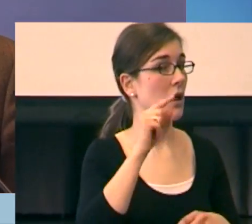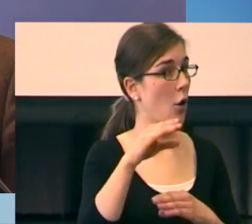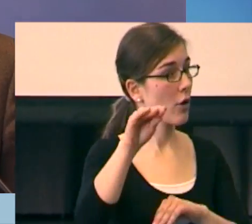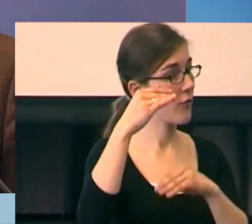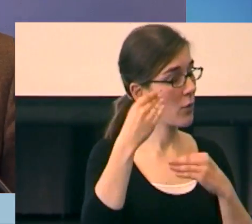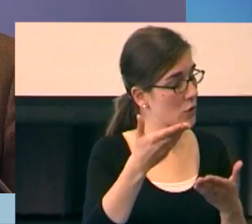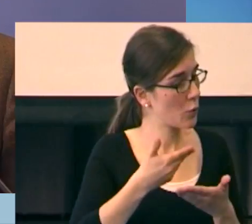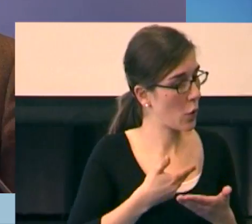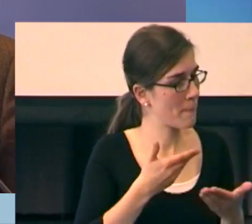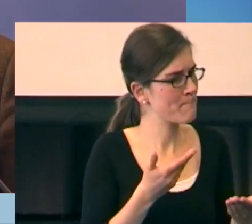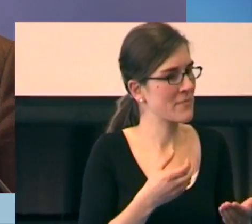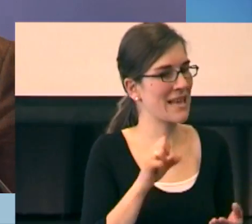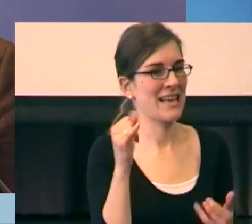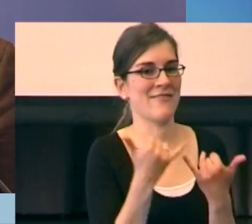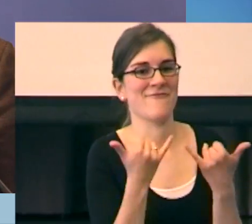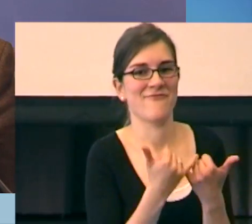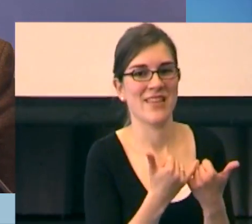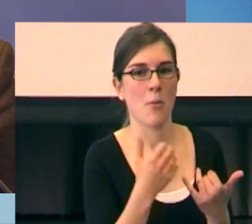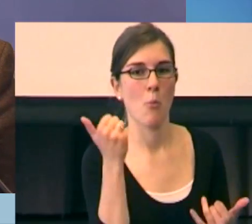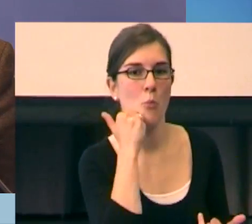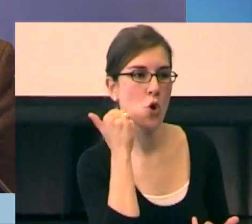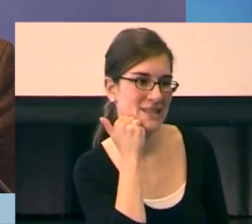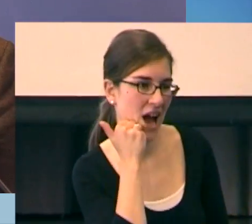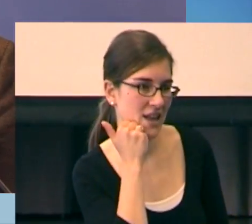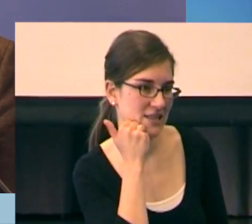Information, wie bösartig ist der Krebs.